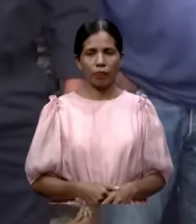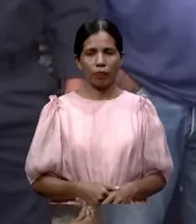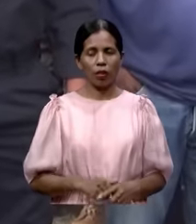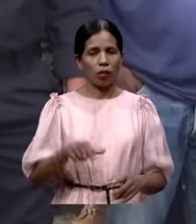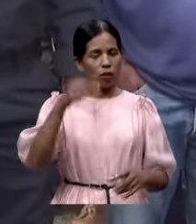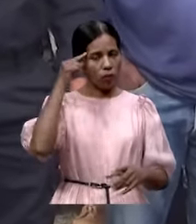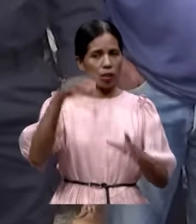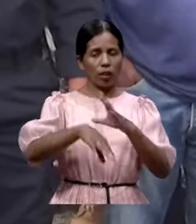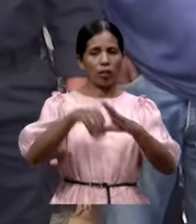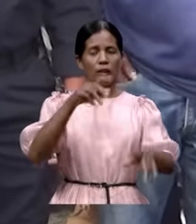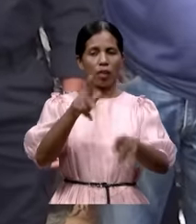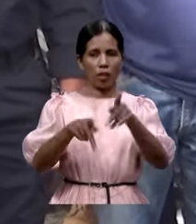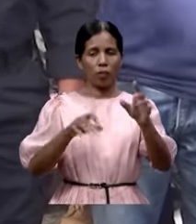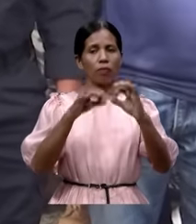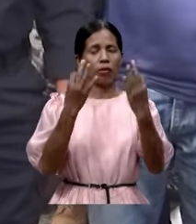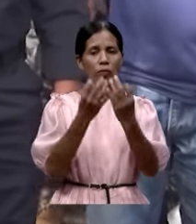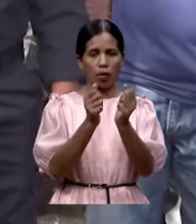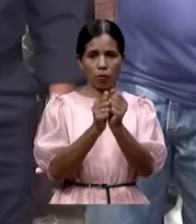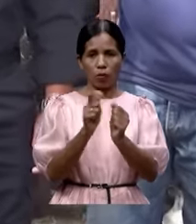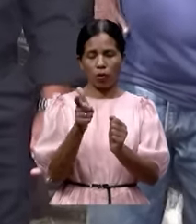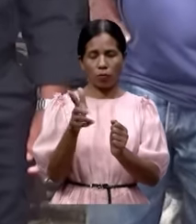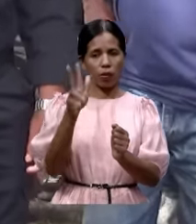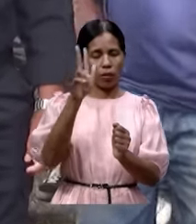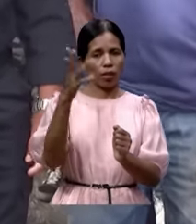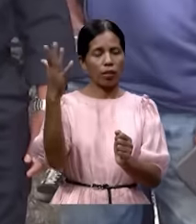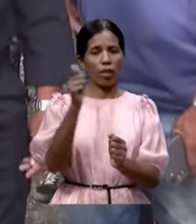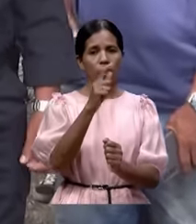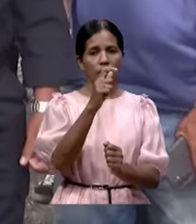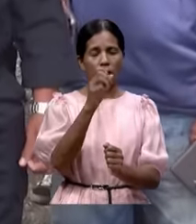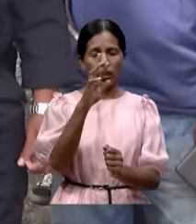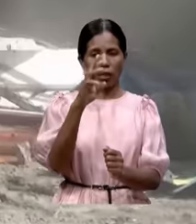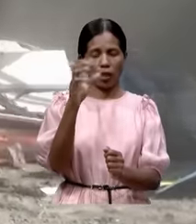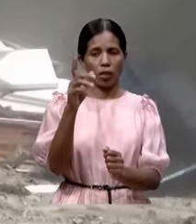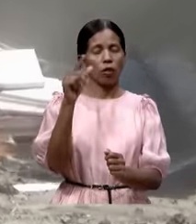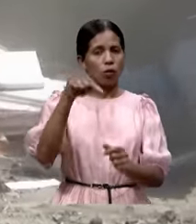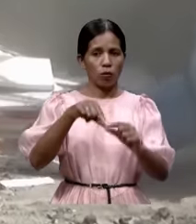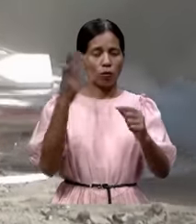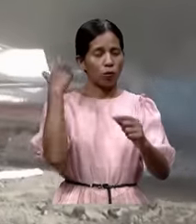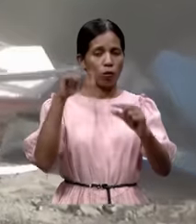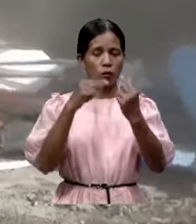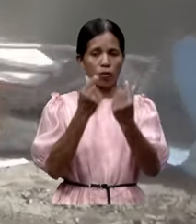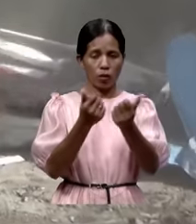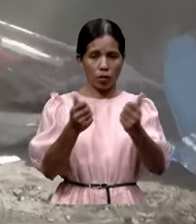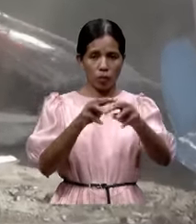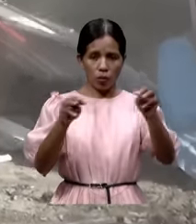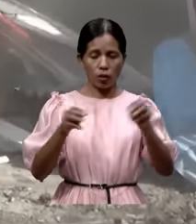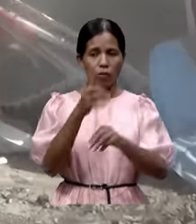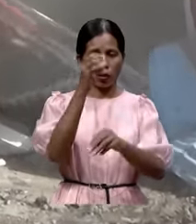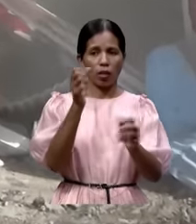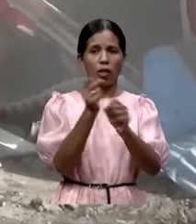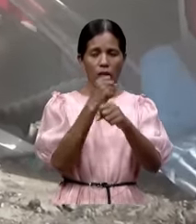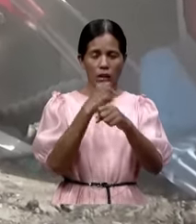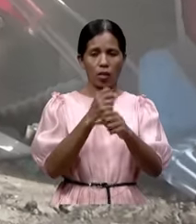Governo saya obrigatori komunidade umakain Ronul Resintolu iha itara klaran tambah antes ne ekipa otorari munisipi dili hamutu ko otorari lokal halo